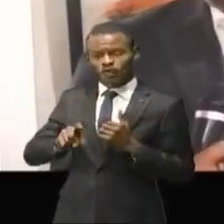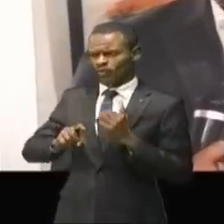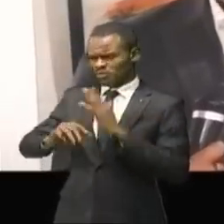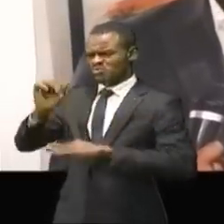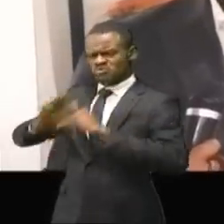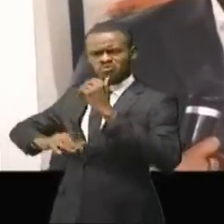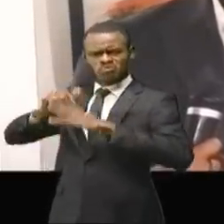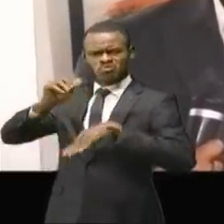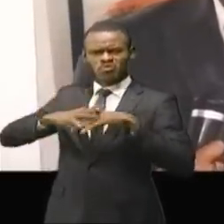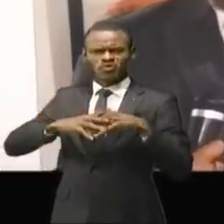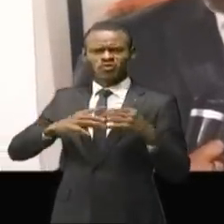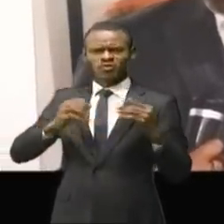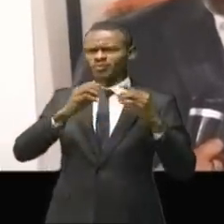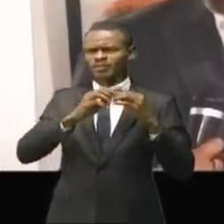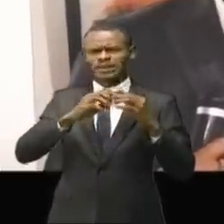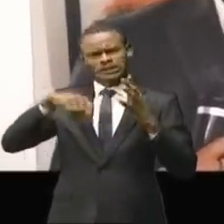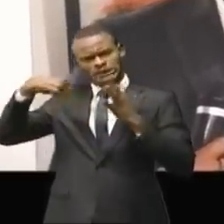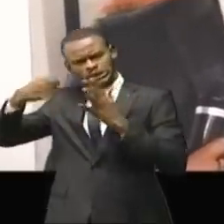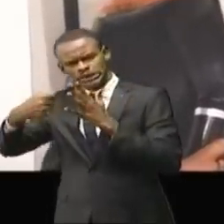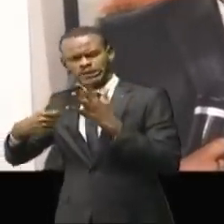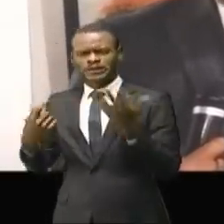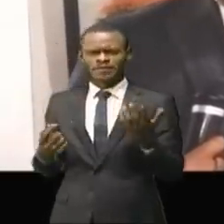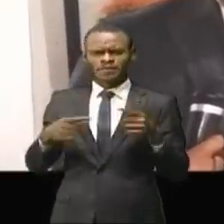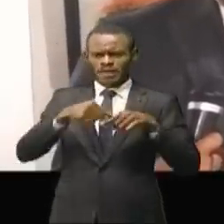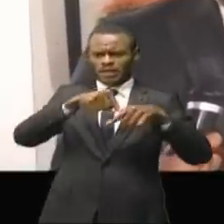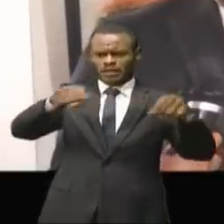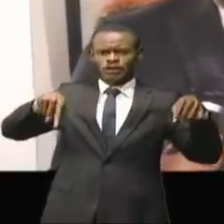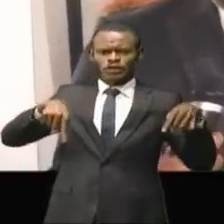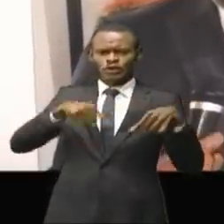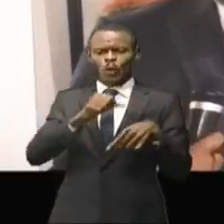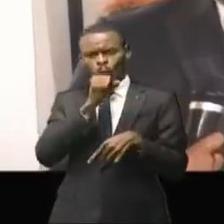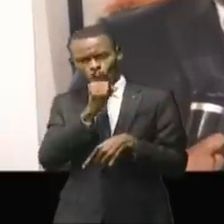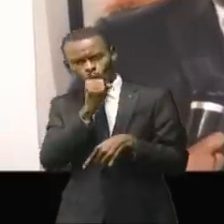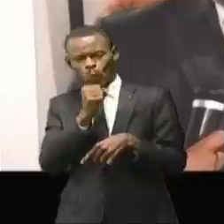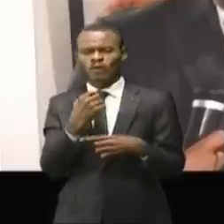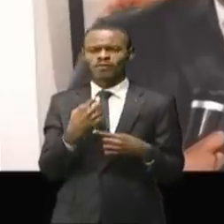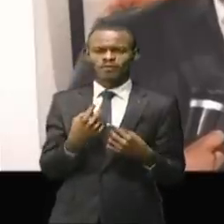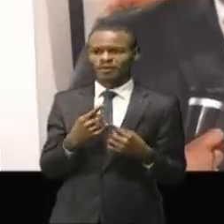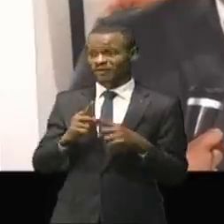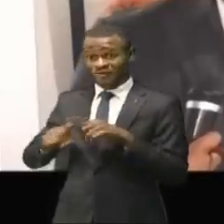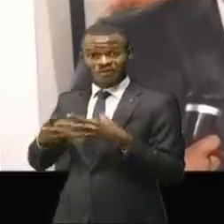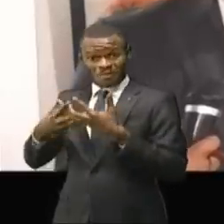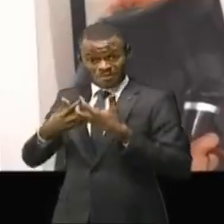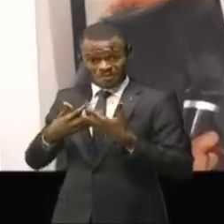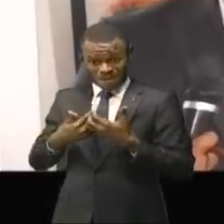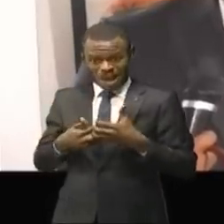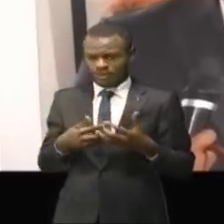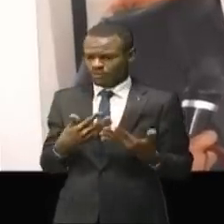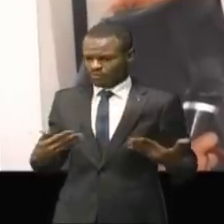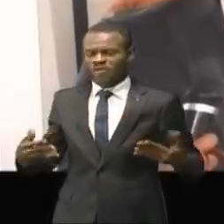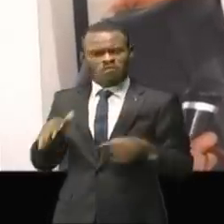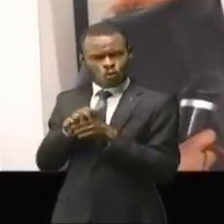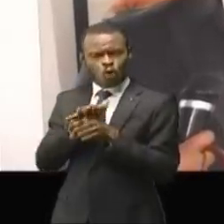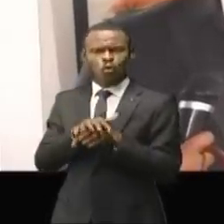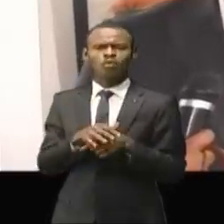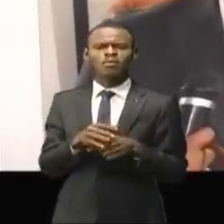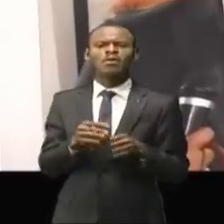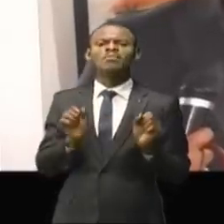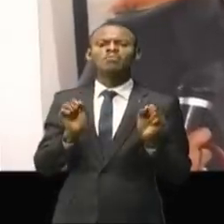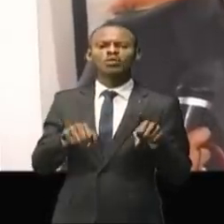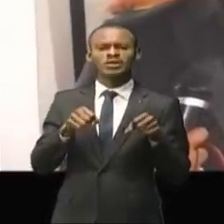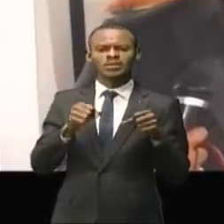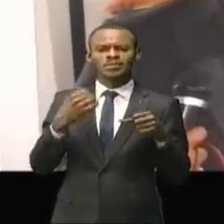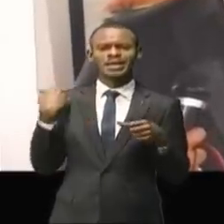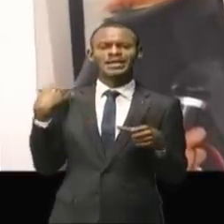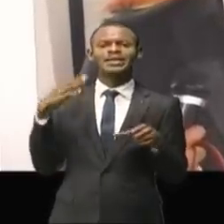amphithéâtres il faut que l'État congolaise peut faire venir des partenaires techniques et privés afin qu'il est facile dispose dans les 50